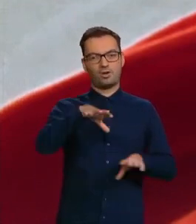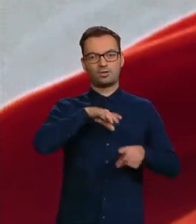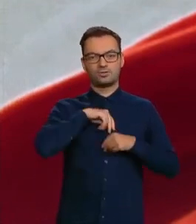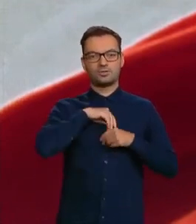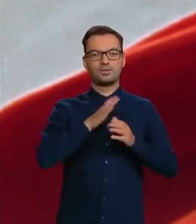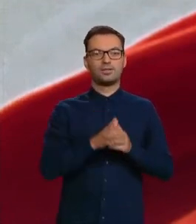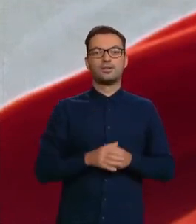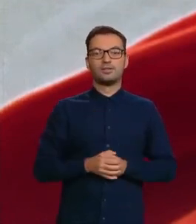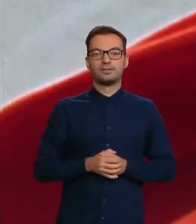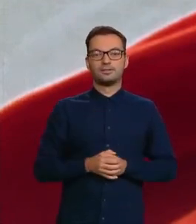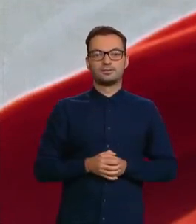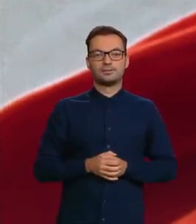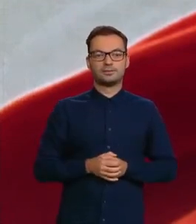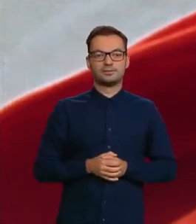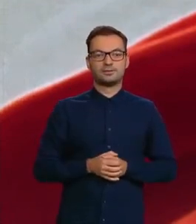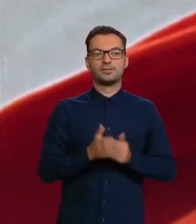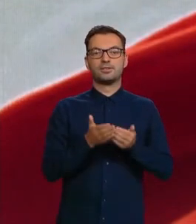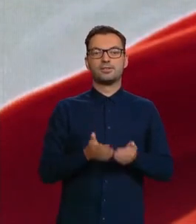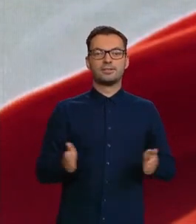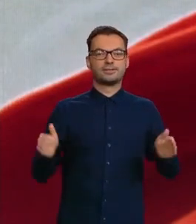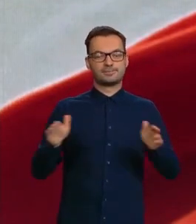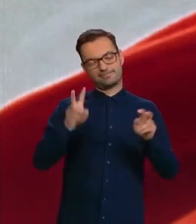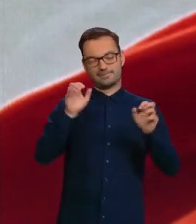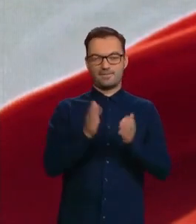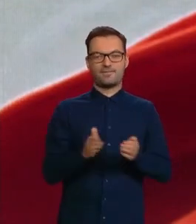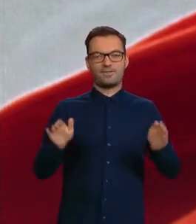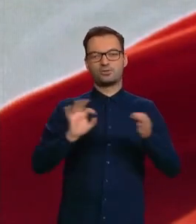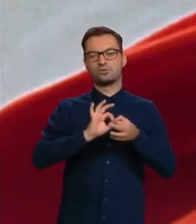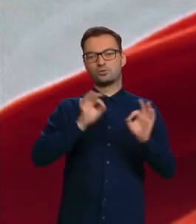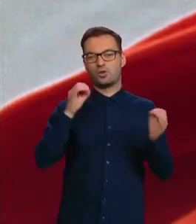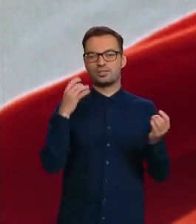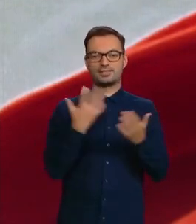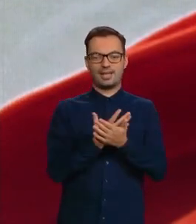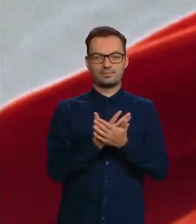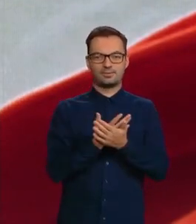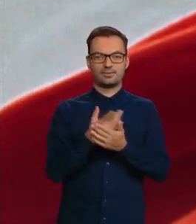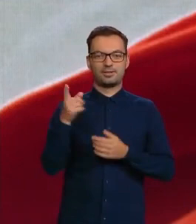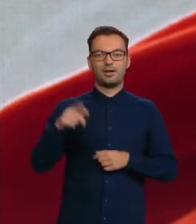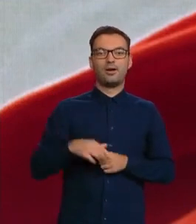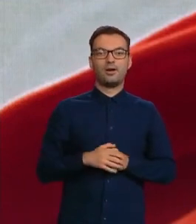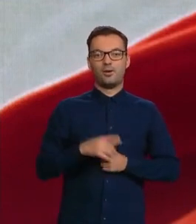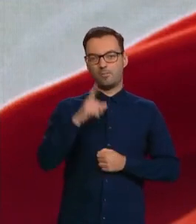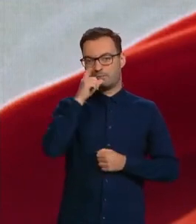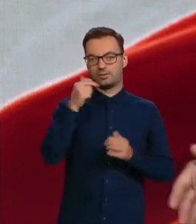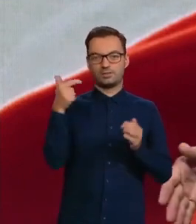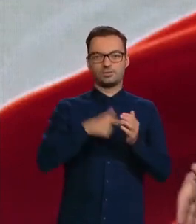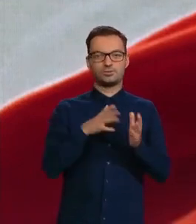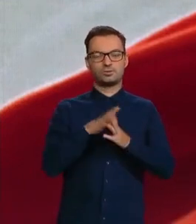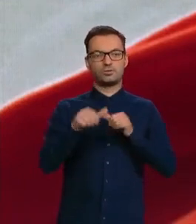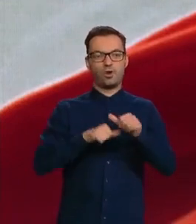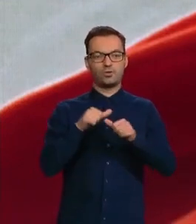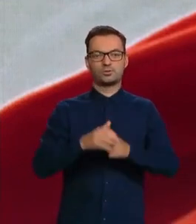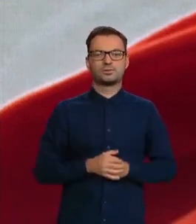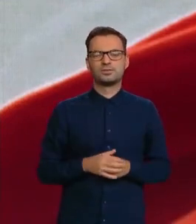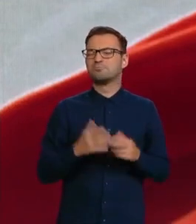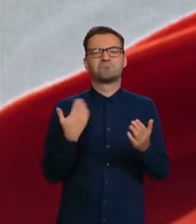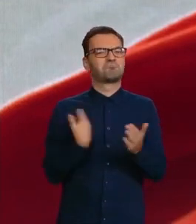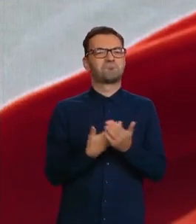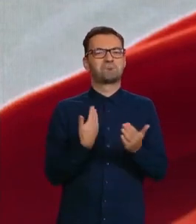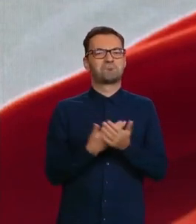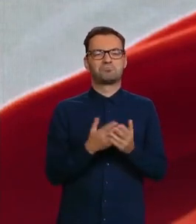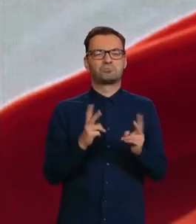wazon ze złotem i srebrem od Putina w 2010 roku. Za co dostał pan ten wazon